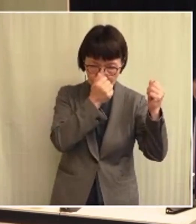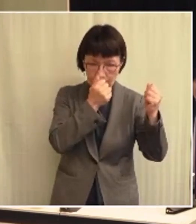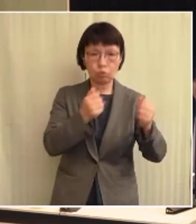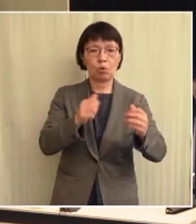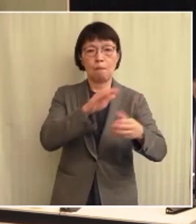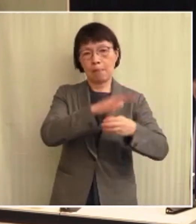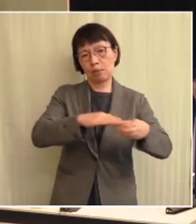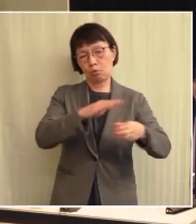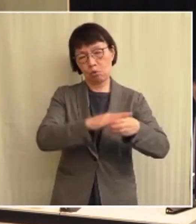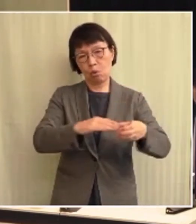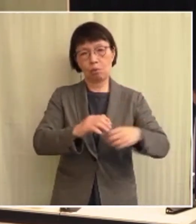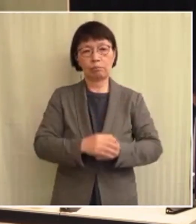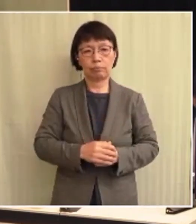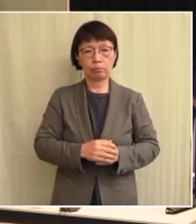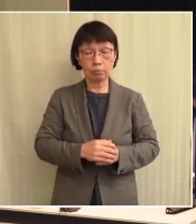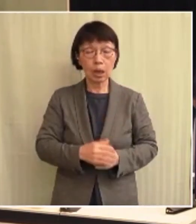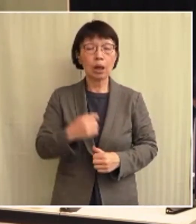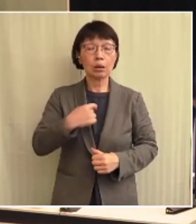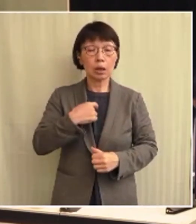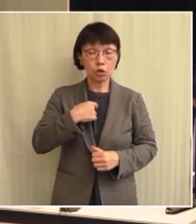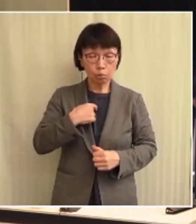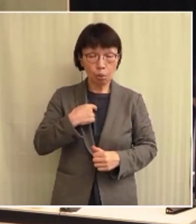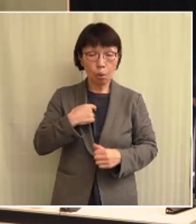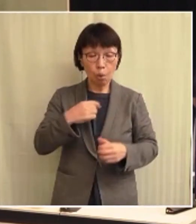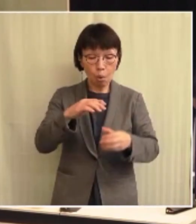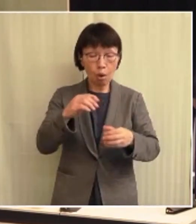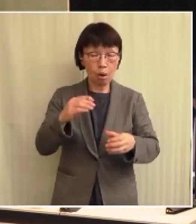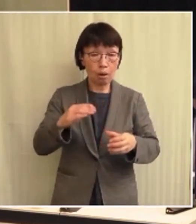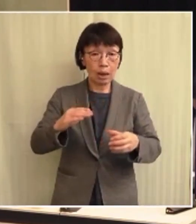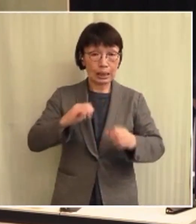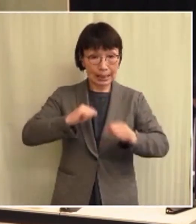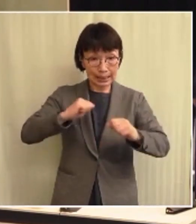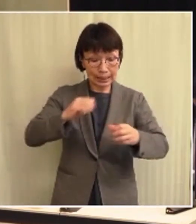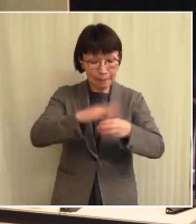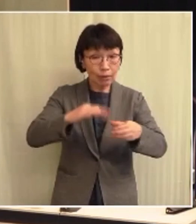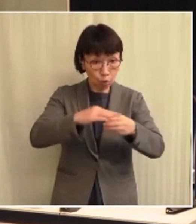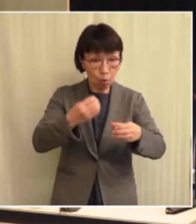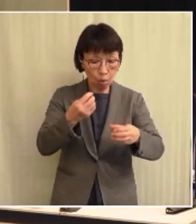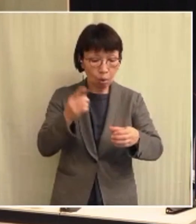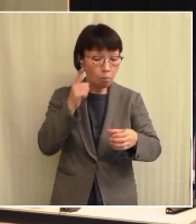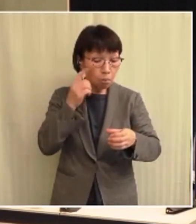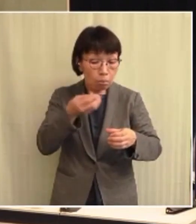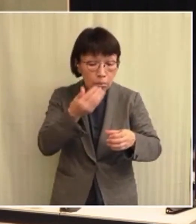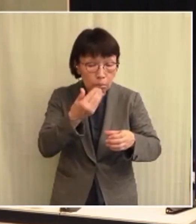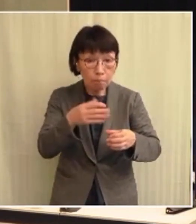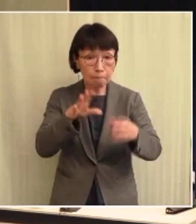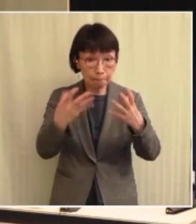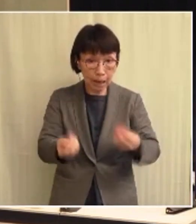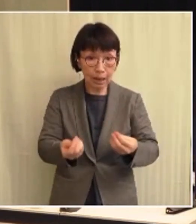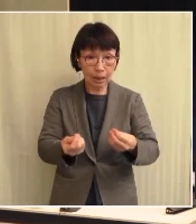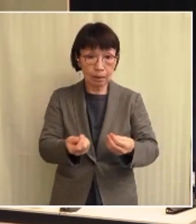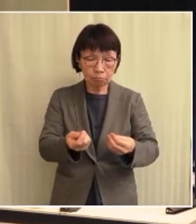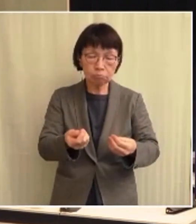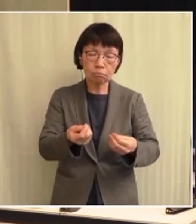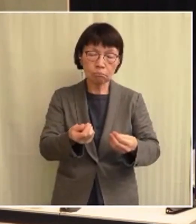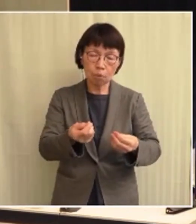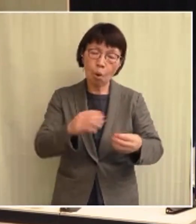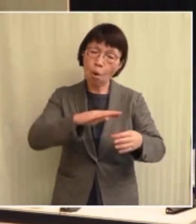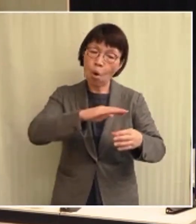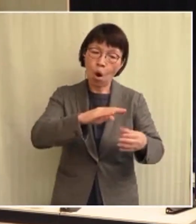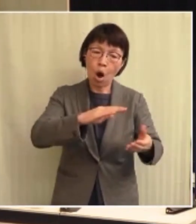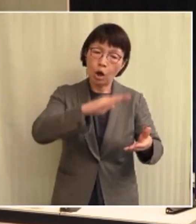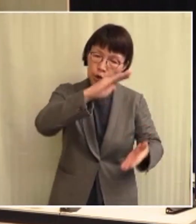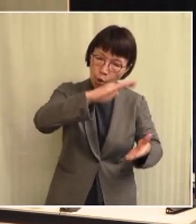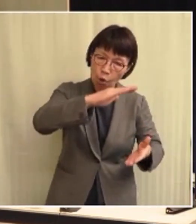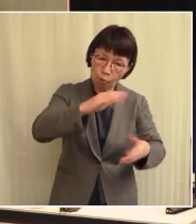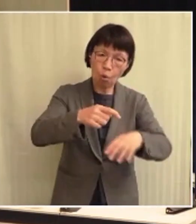ということで、これ私も試食しましたが、質的にも量的にも、ご満足いただけるものに仕上がっているのかなと、これは